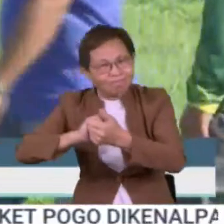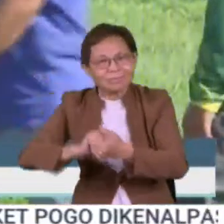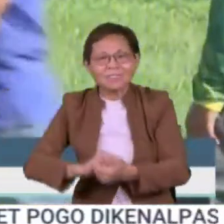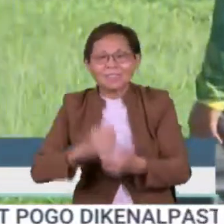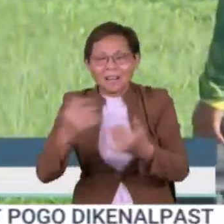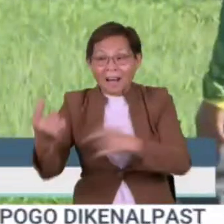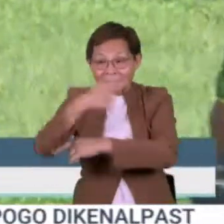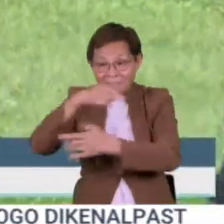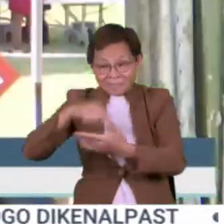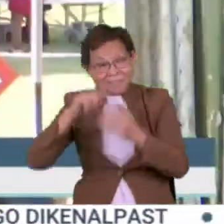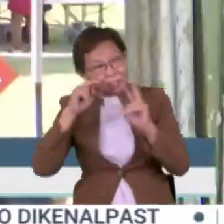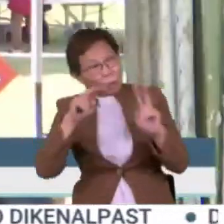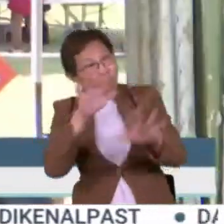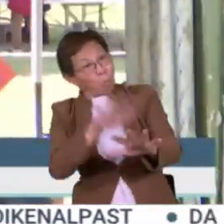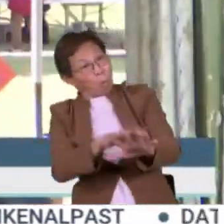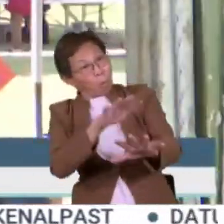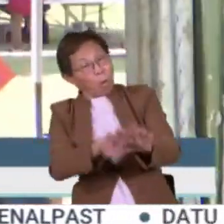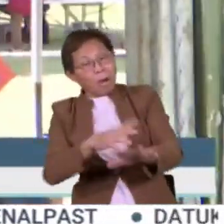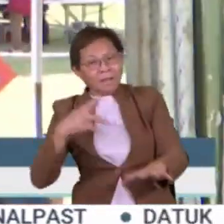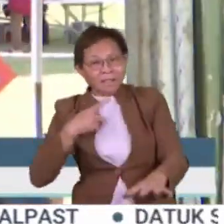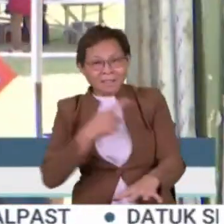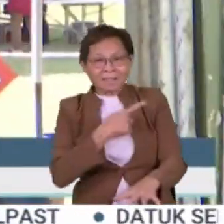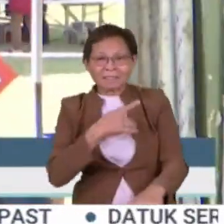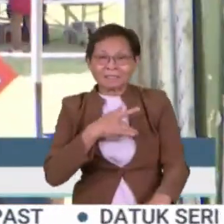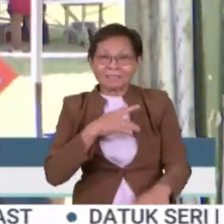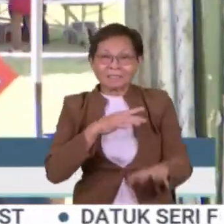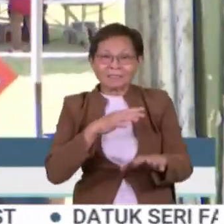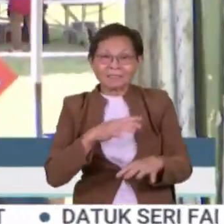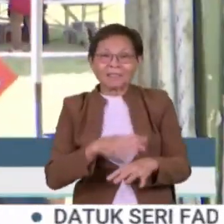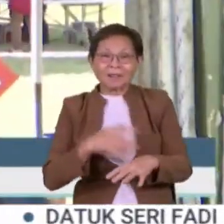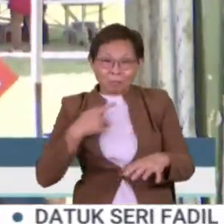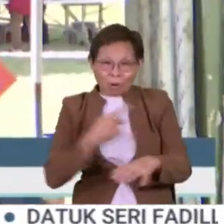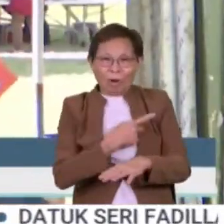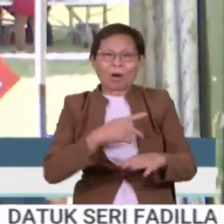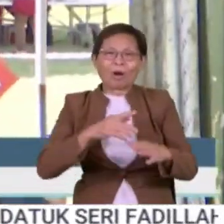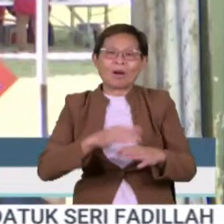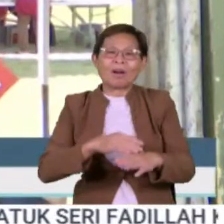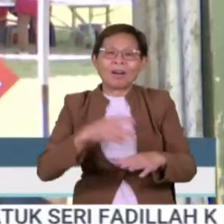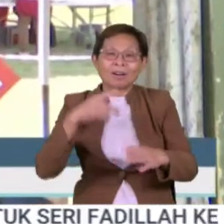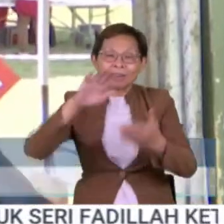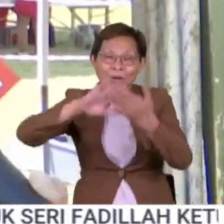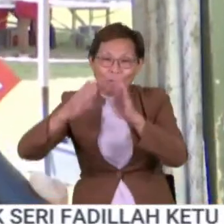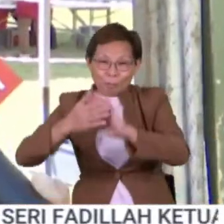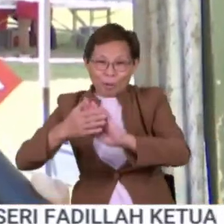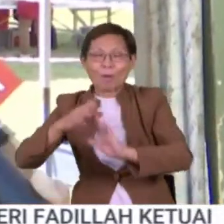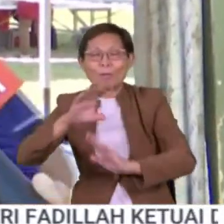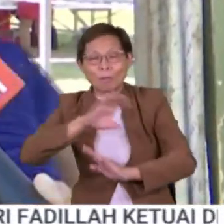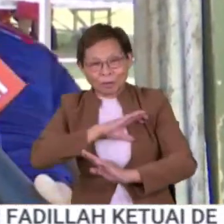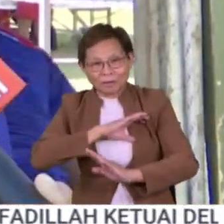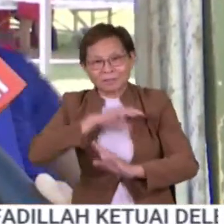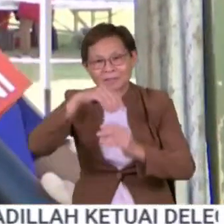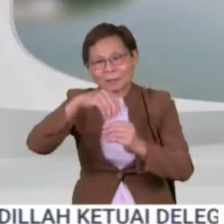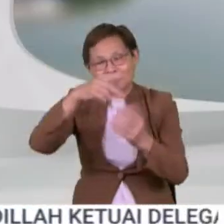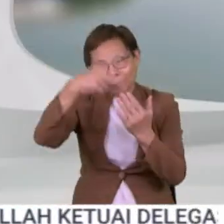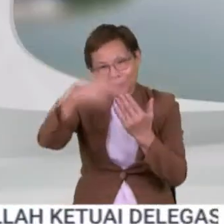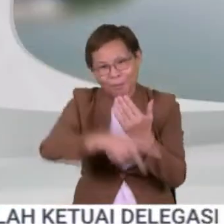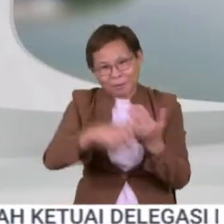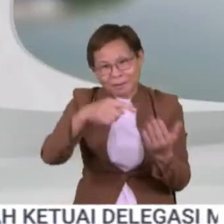tengok ramai orang sesuai kita pun dalam masa Islam menjalankan kompetisi polisi dalam program ini